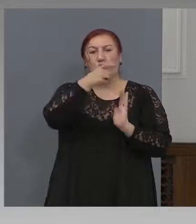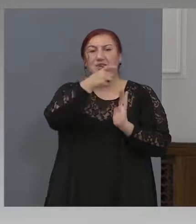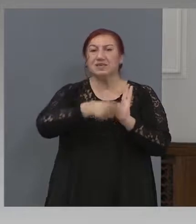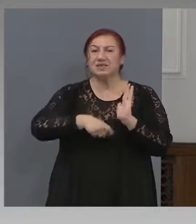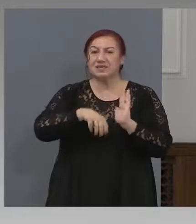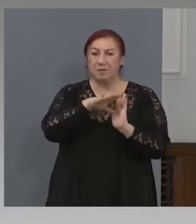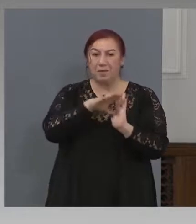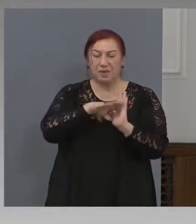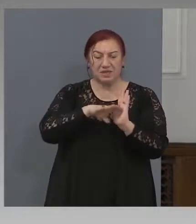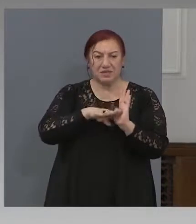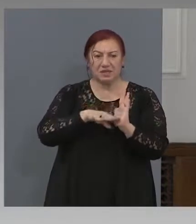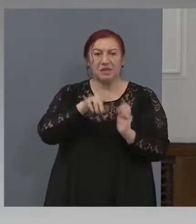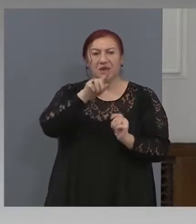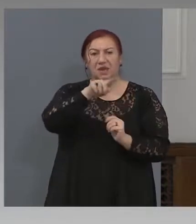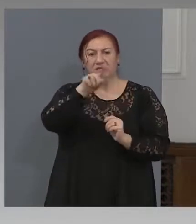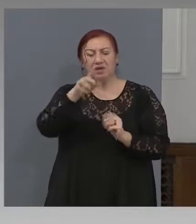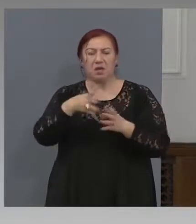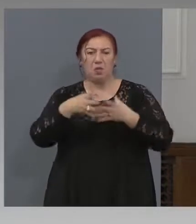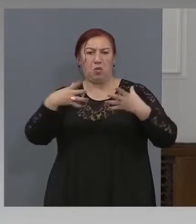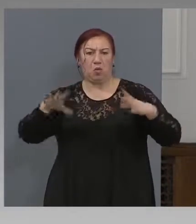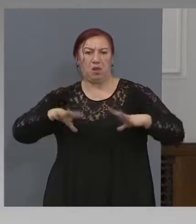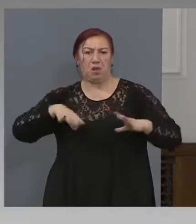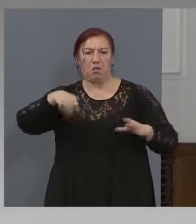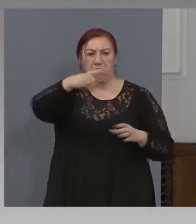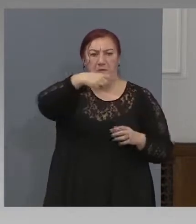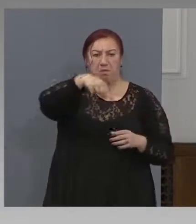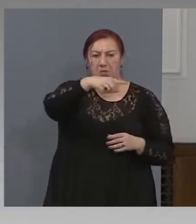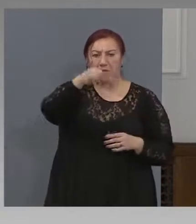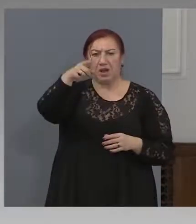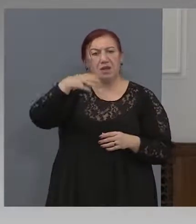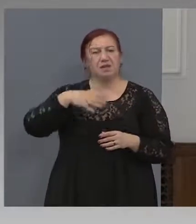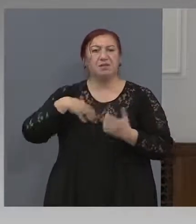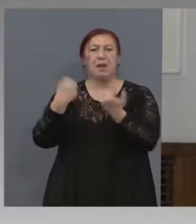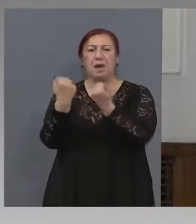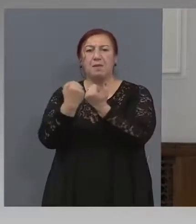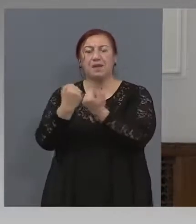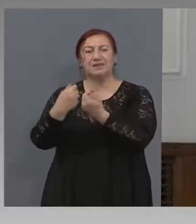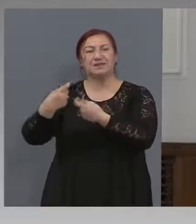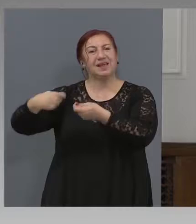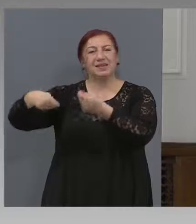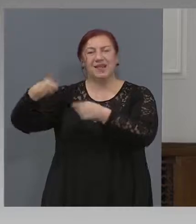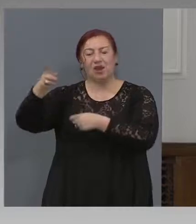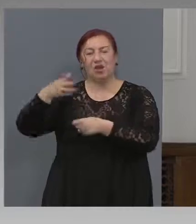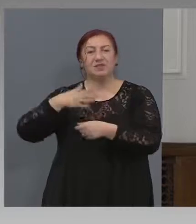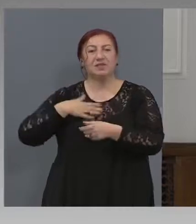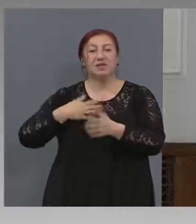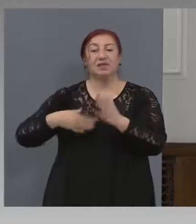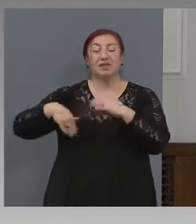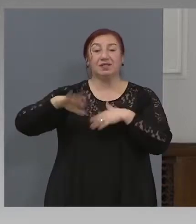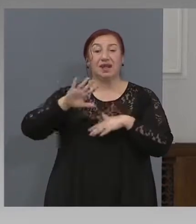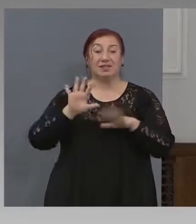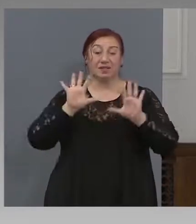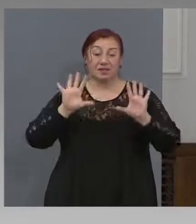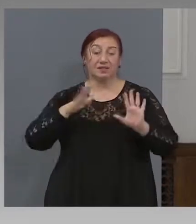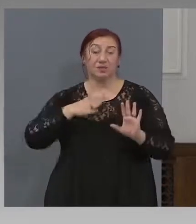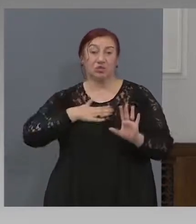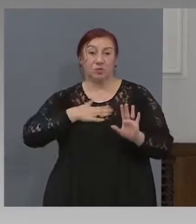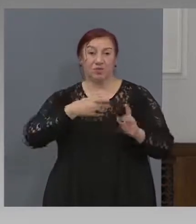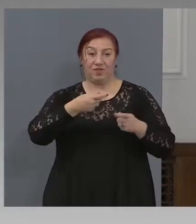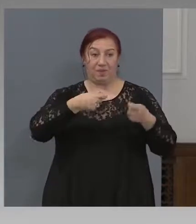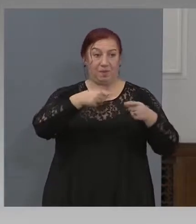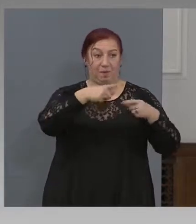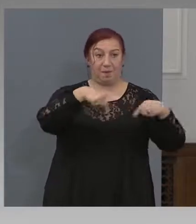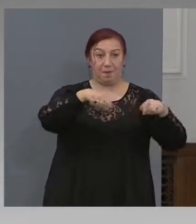във всеки по-голям областен център има също местни оператори с повече от 10 обекта. В този